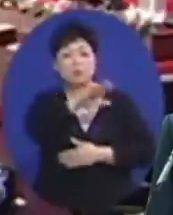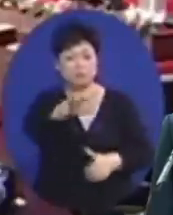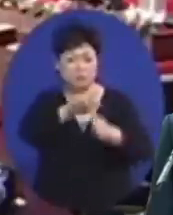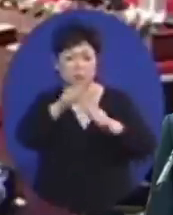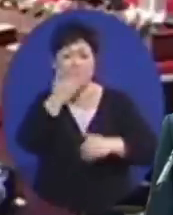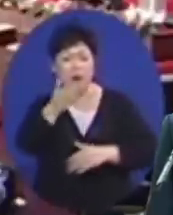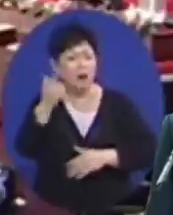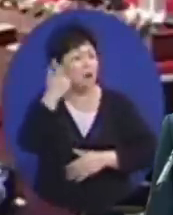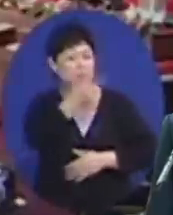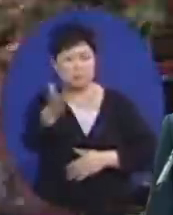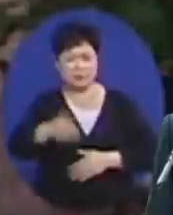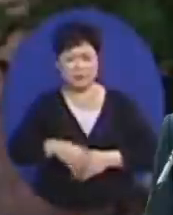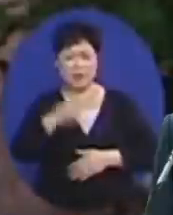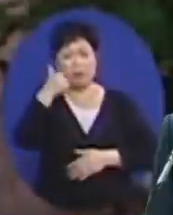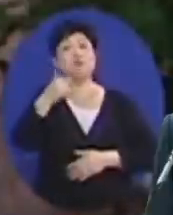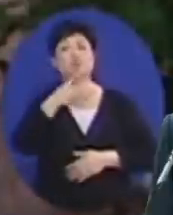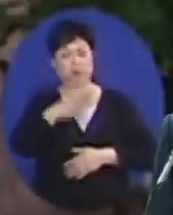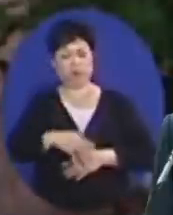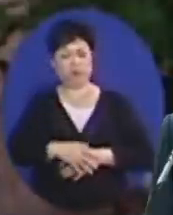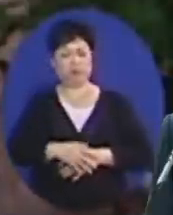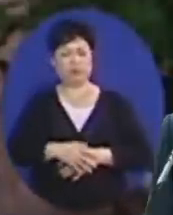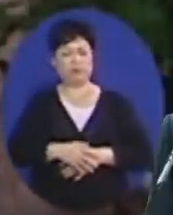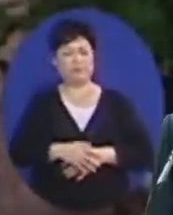건져주겠습니까? 아버지밖에 없지 않습니까?